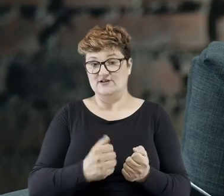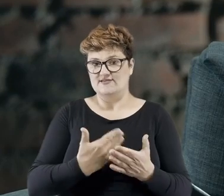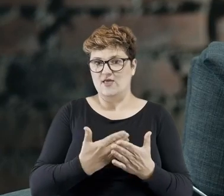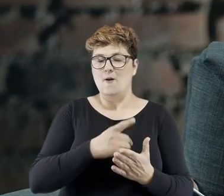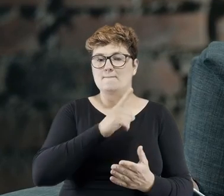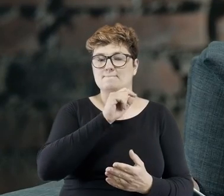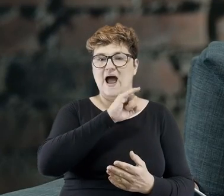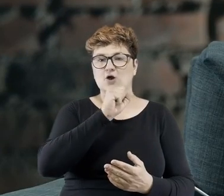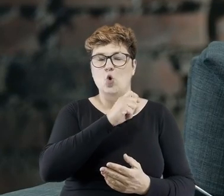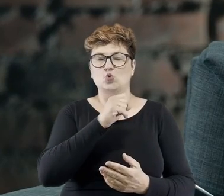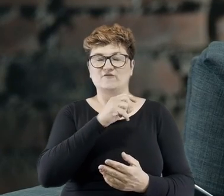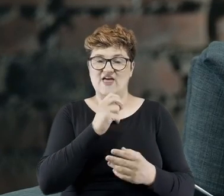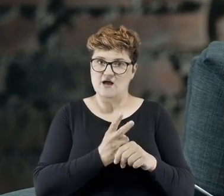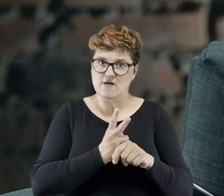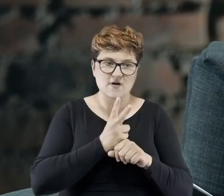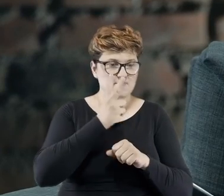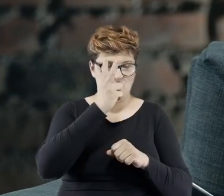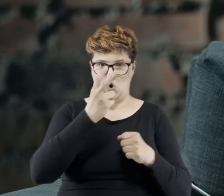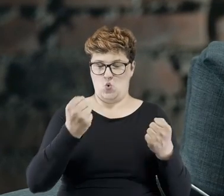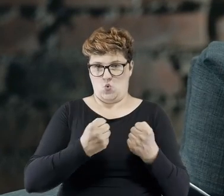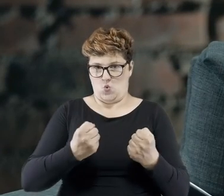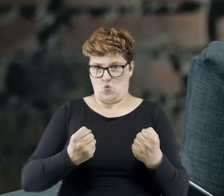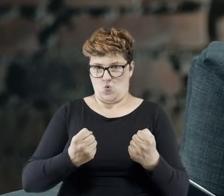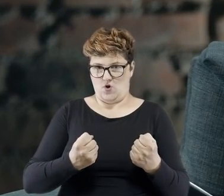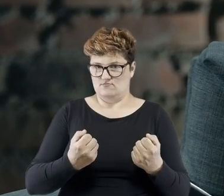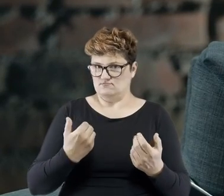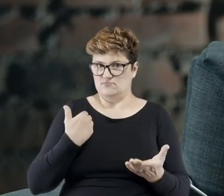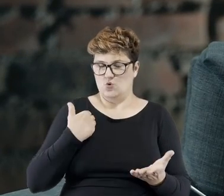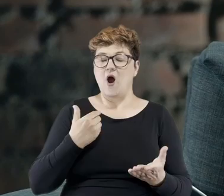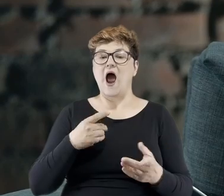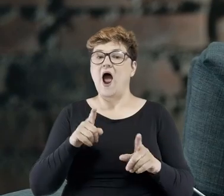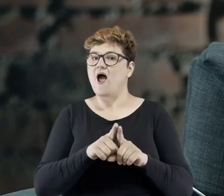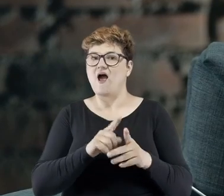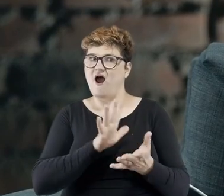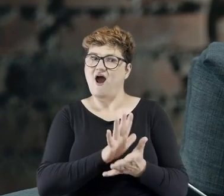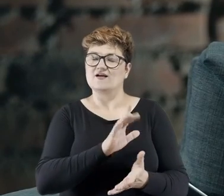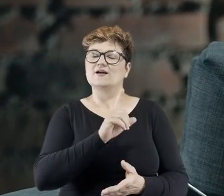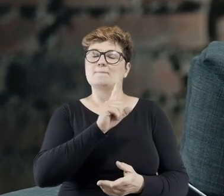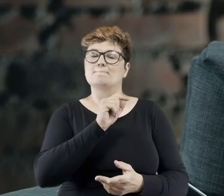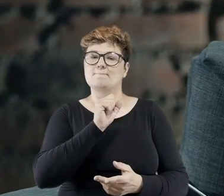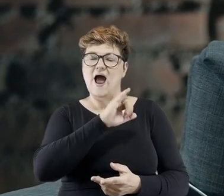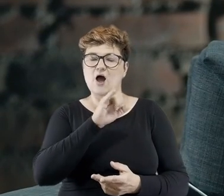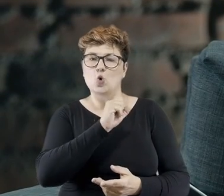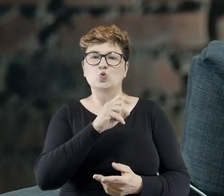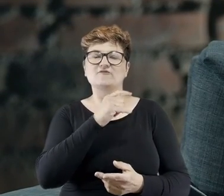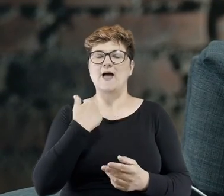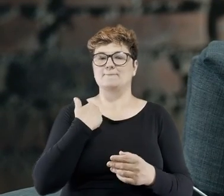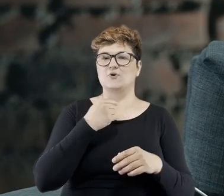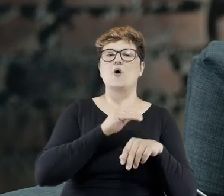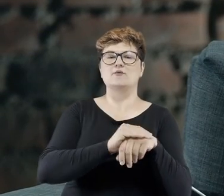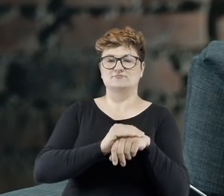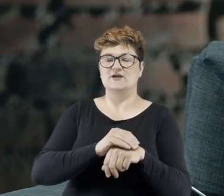społeczny Anieli Pająkówny był zupełnie niewiarygodny. Ale co też charakterystyczne, Pająkówna była zaprzyjaźniona z